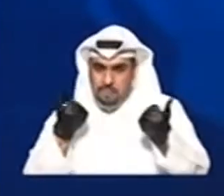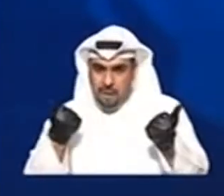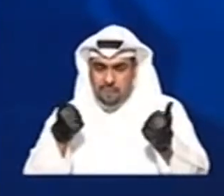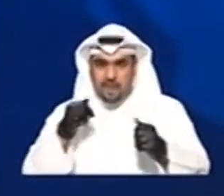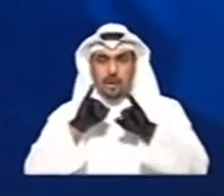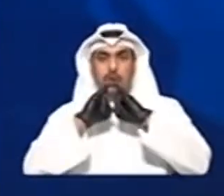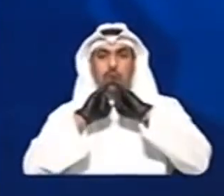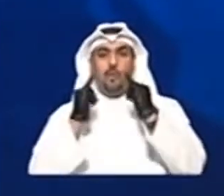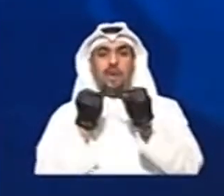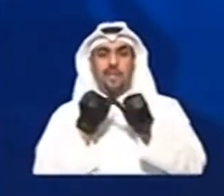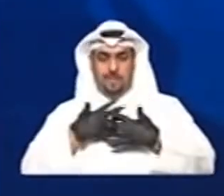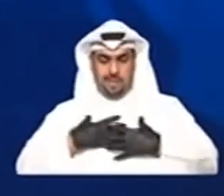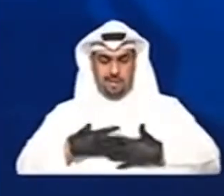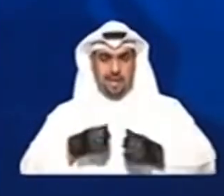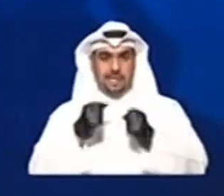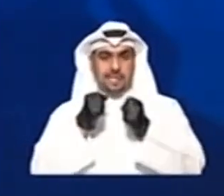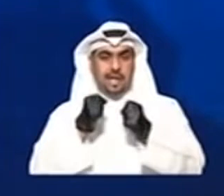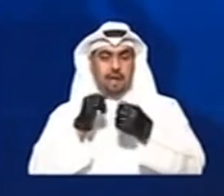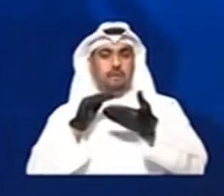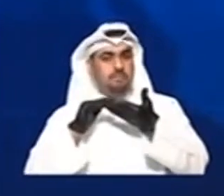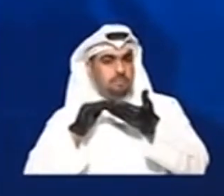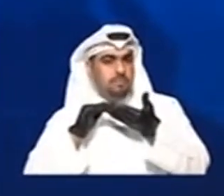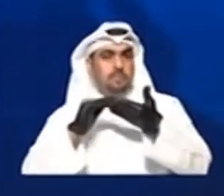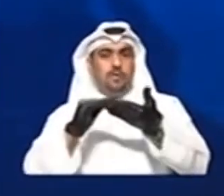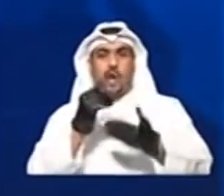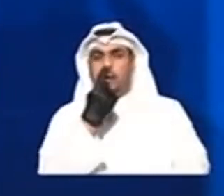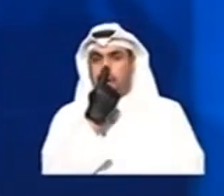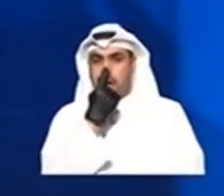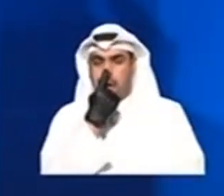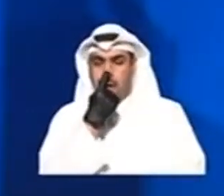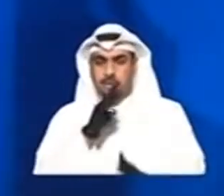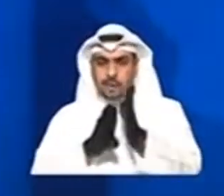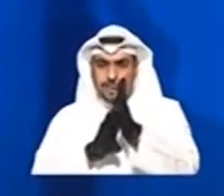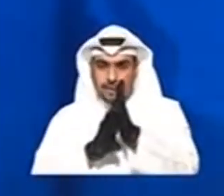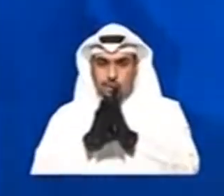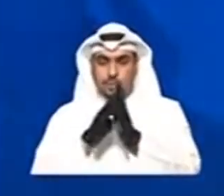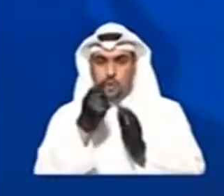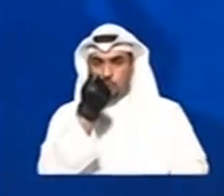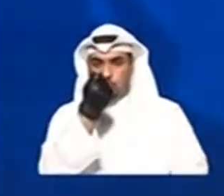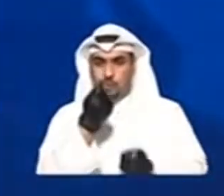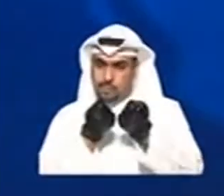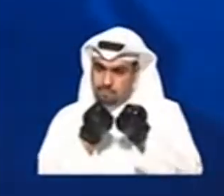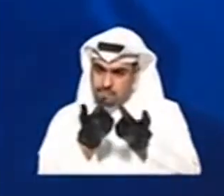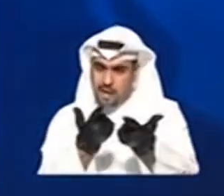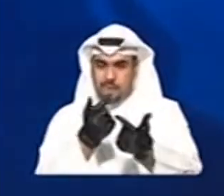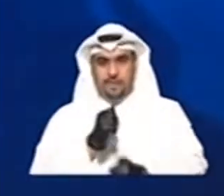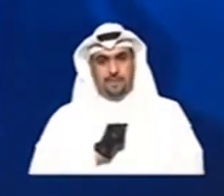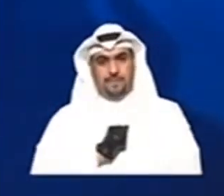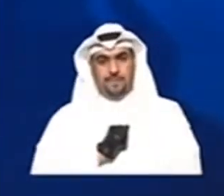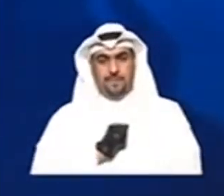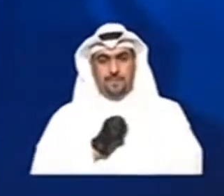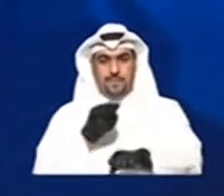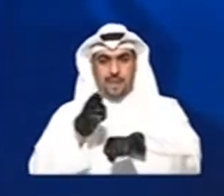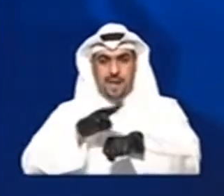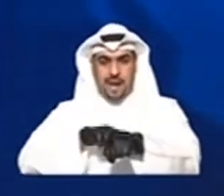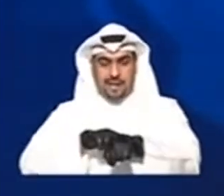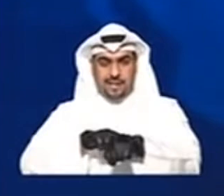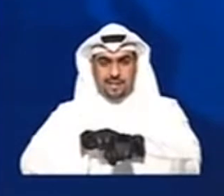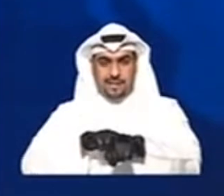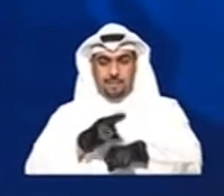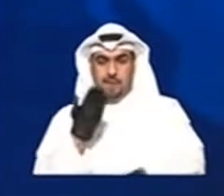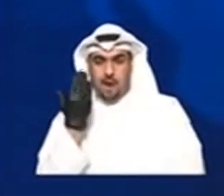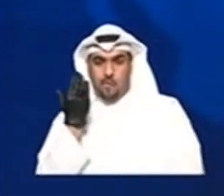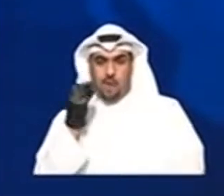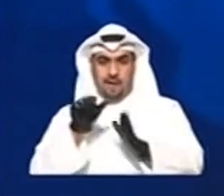والموارد اللازمة لتعزيز المنظومات الصحية وتفعيل أدائها. وأشار إلى أنه من منذ بدء انتشار فيروس